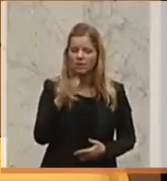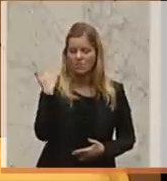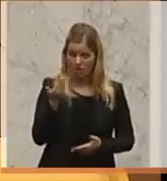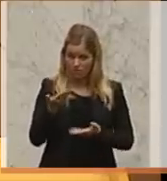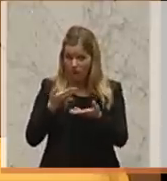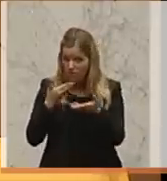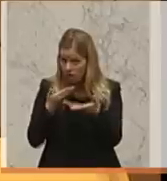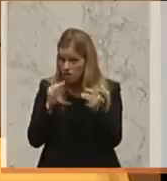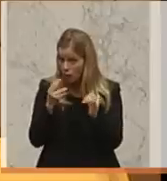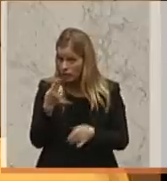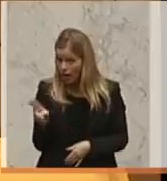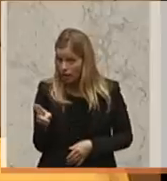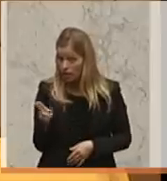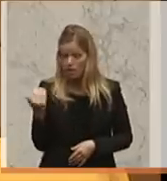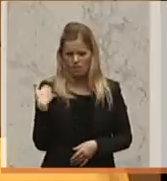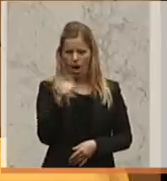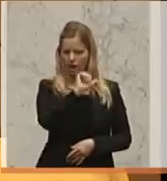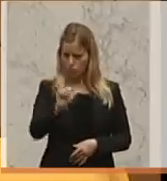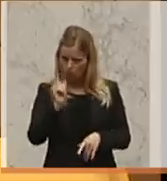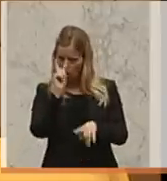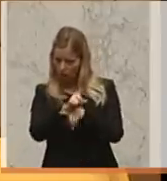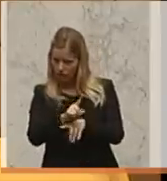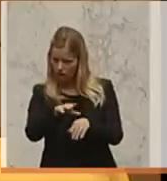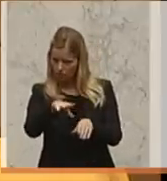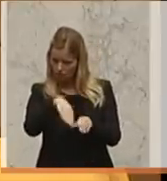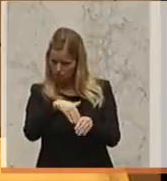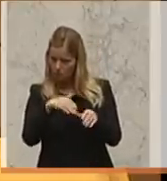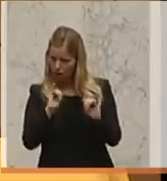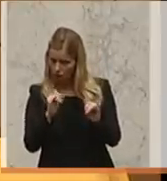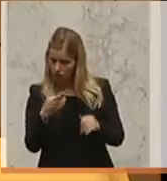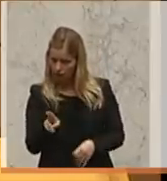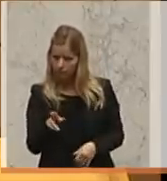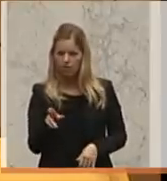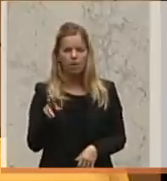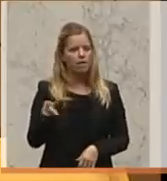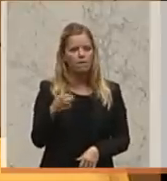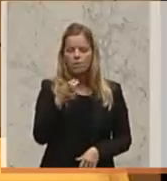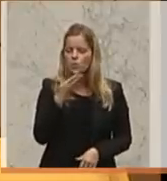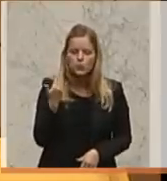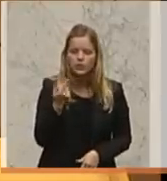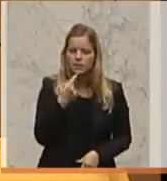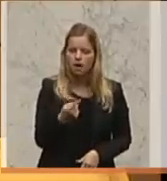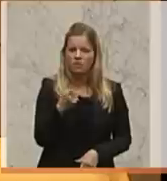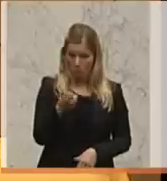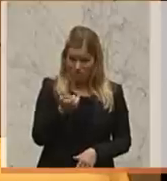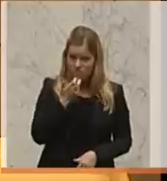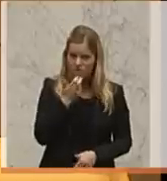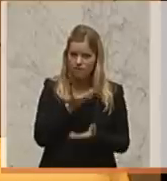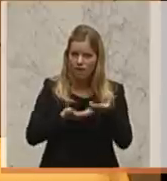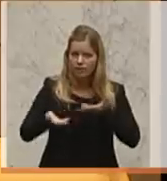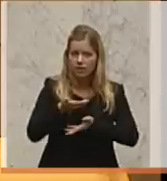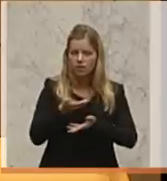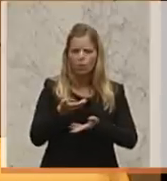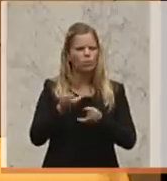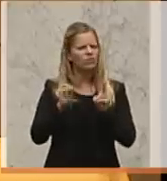gesagt, ob Sie Agenturen beschäftigt haben. Sie haben nicht gesagt, ob Sie verhandeln wollten. Und Sie haben nicht gesagt, warum Sie nicht